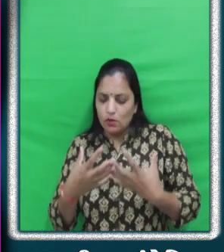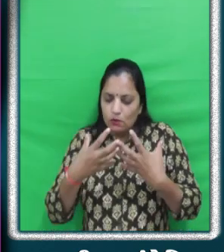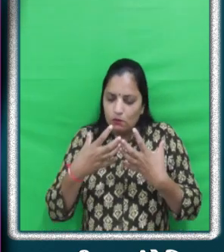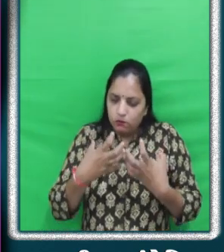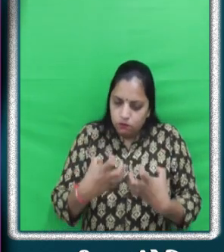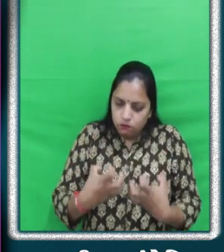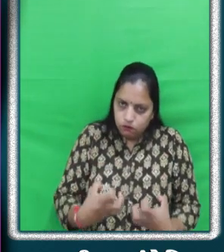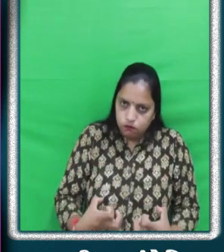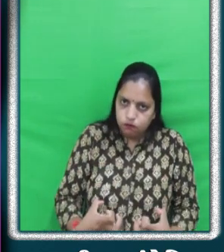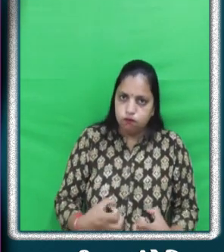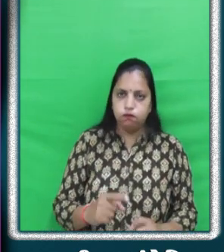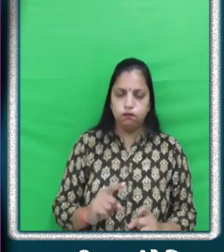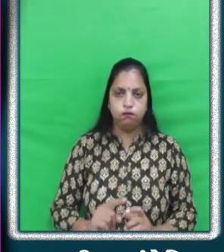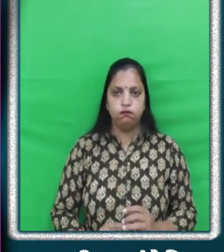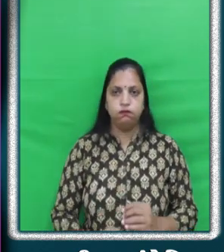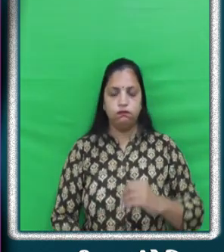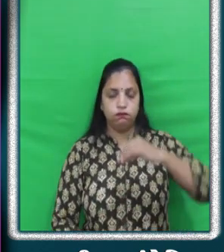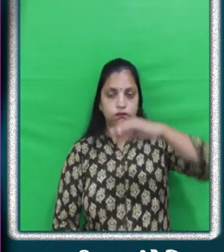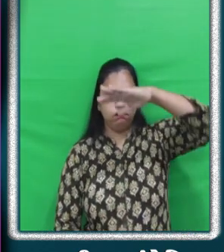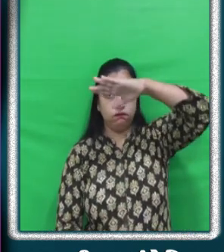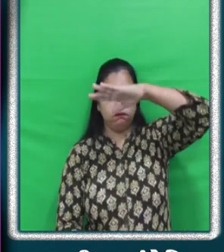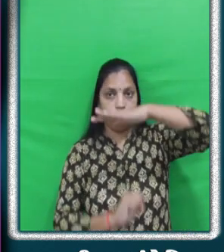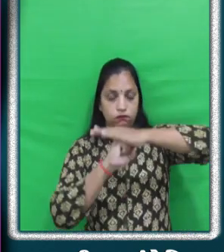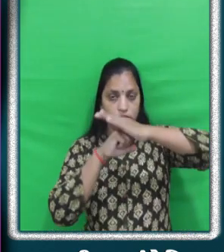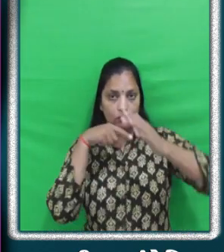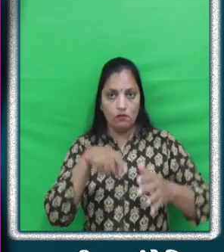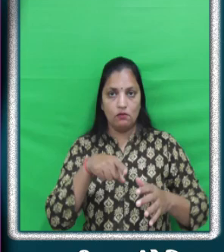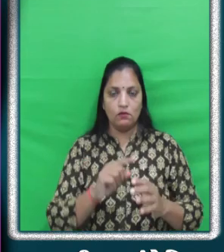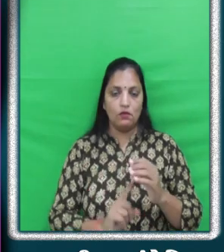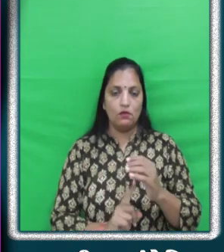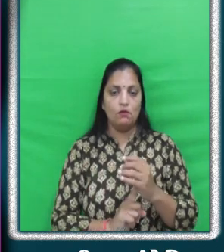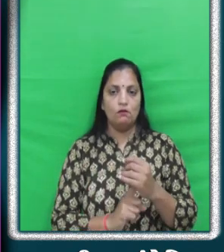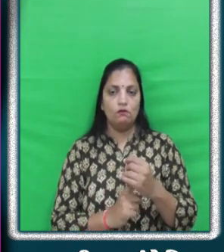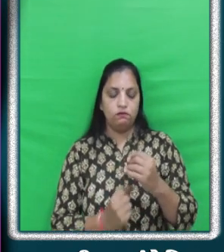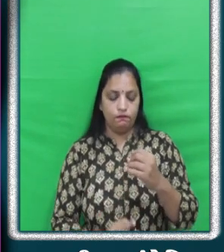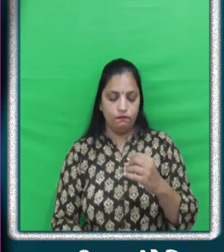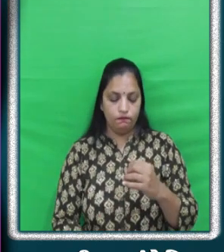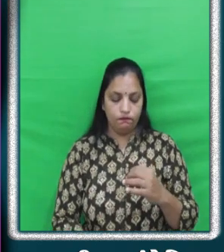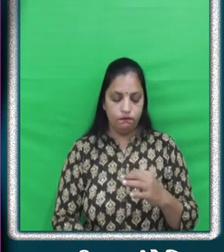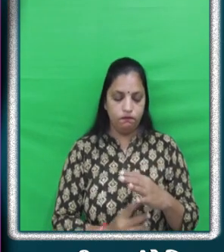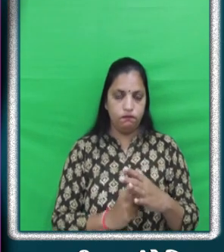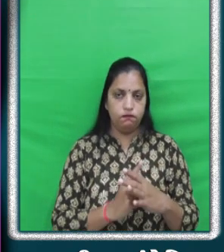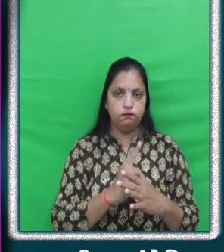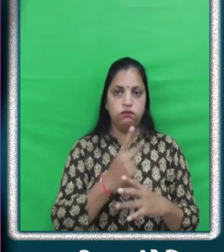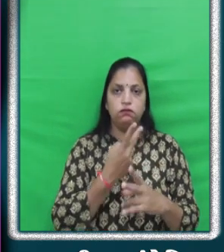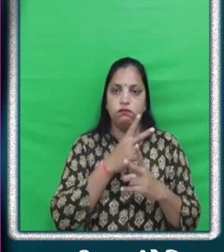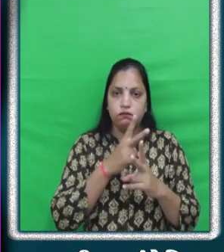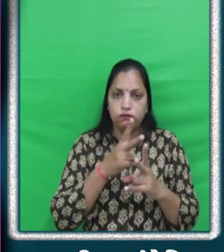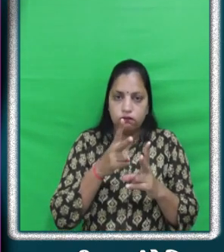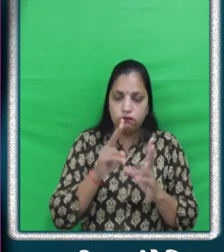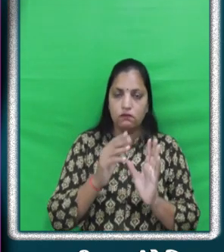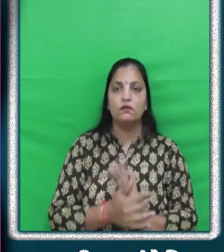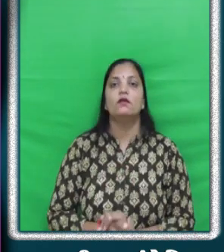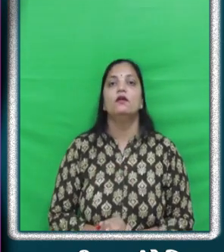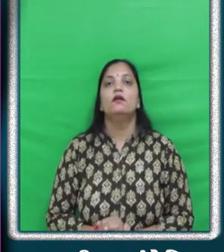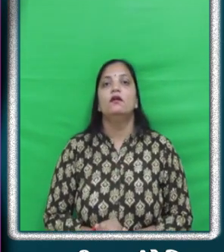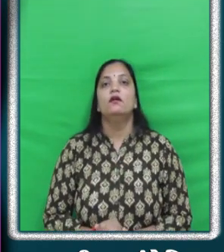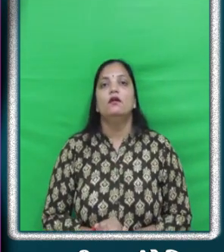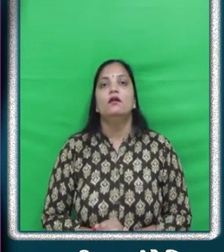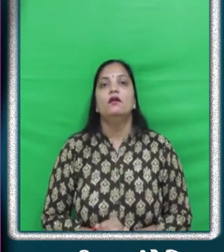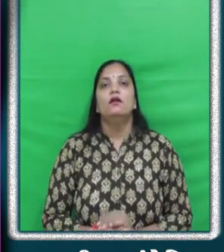શોષણ કરે છે અને ઉપરના દરેક ભાગ સુધી પહોંચાડે છે. જલવાહિનીની અંદર પણ વિવિધ ભાગ આવેલા છે કે